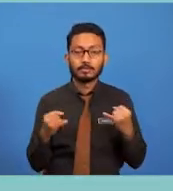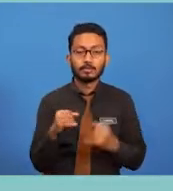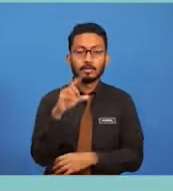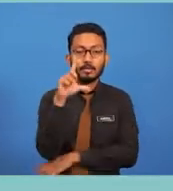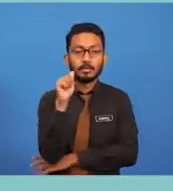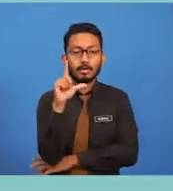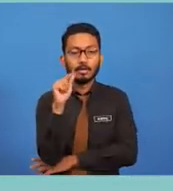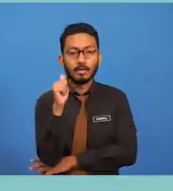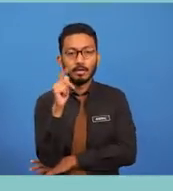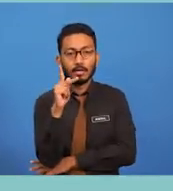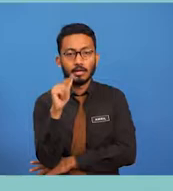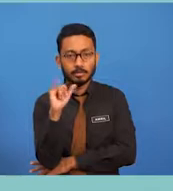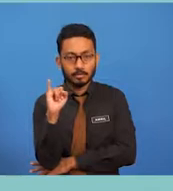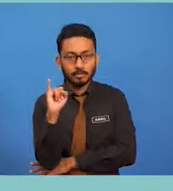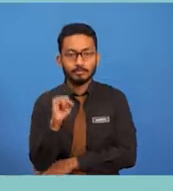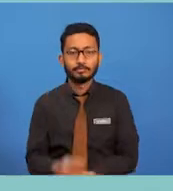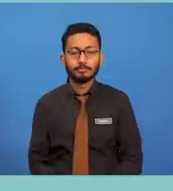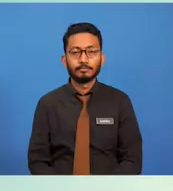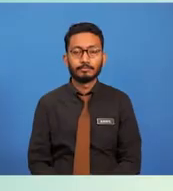digunakan.